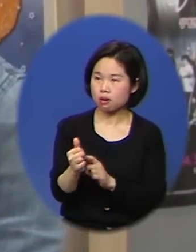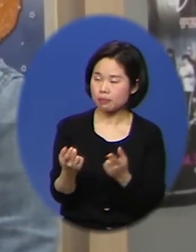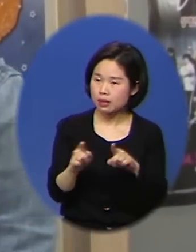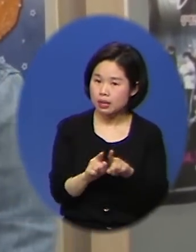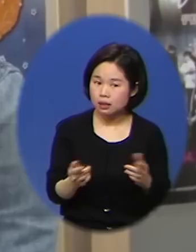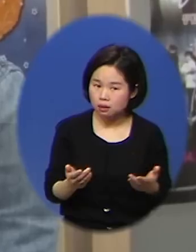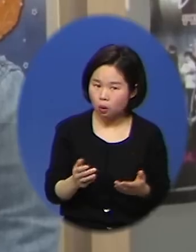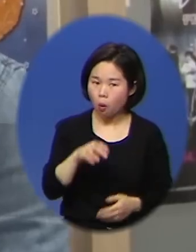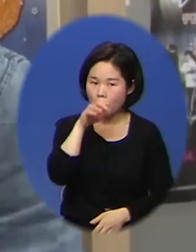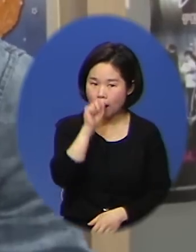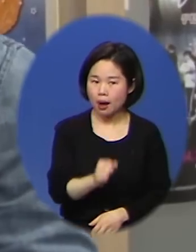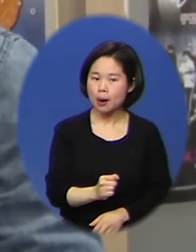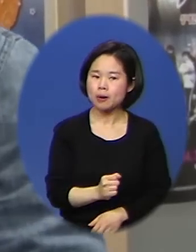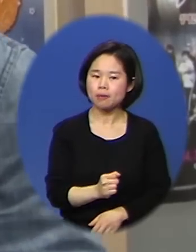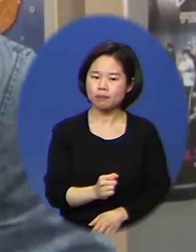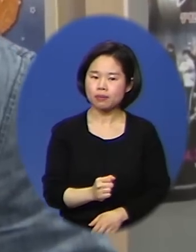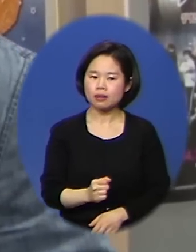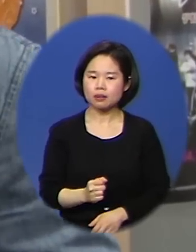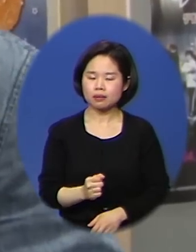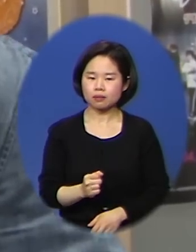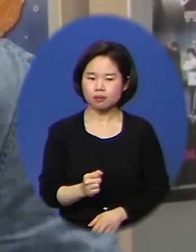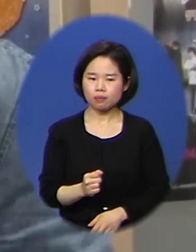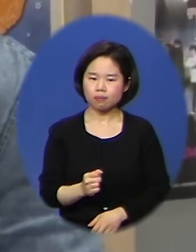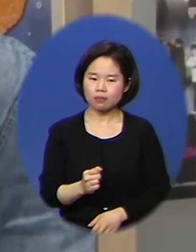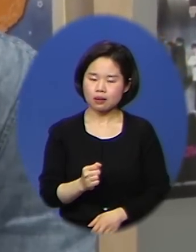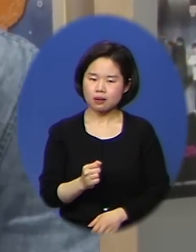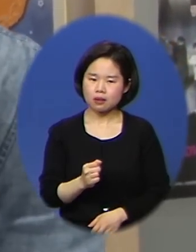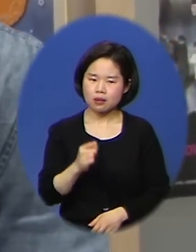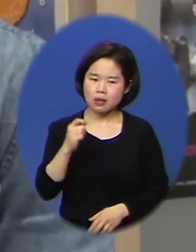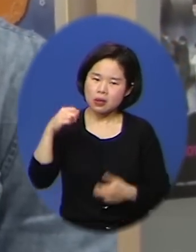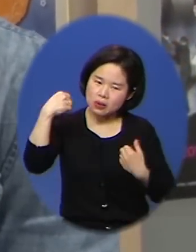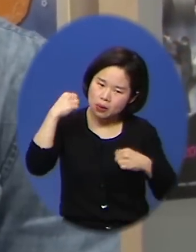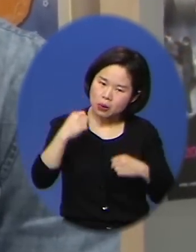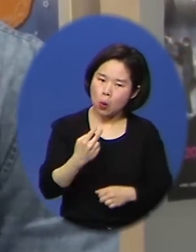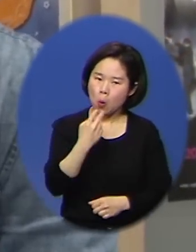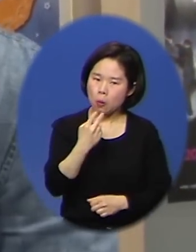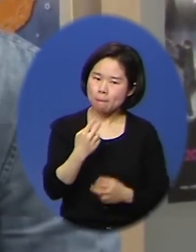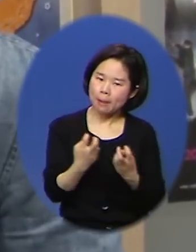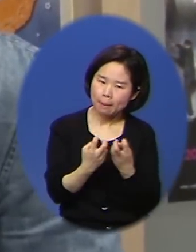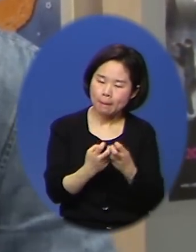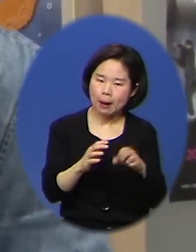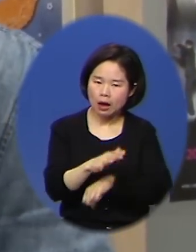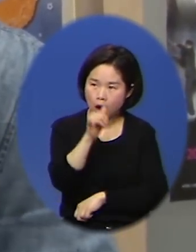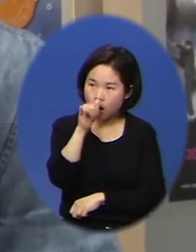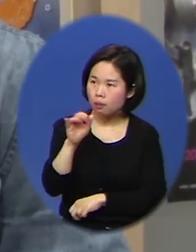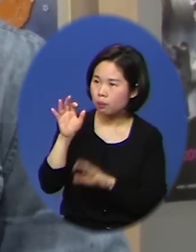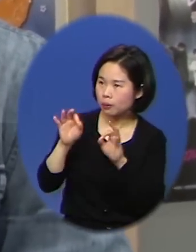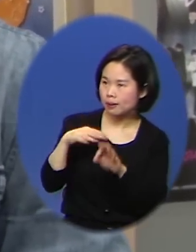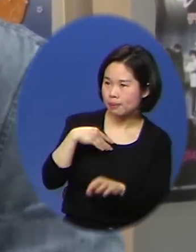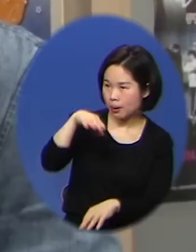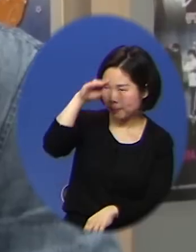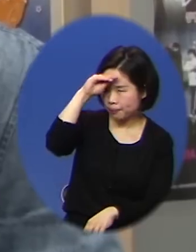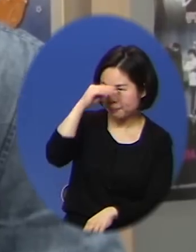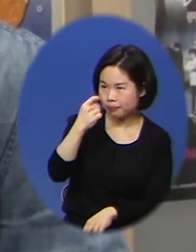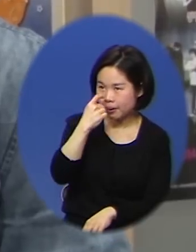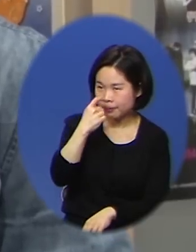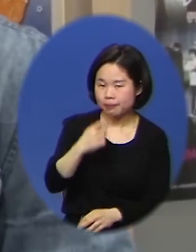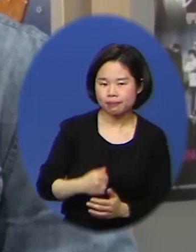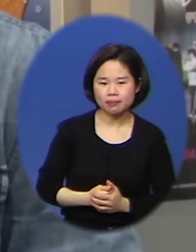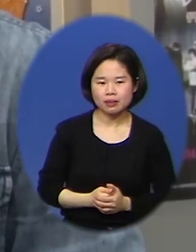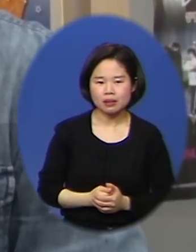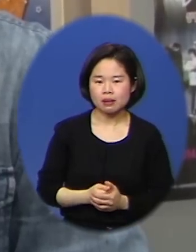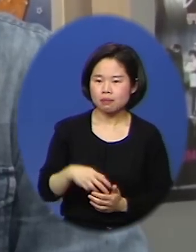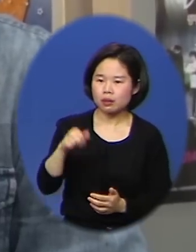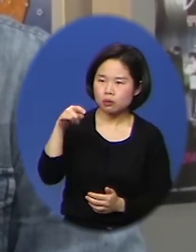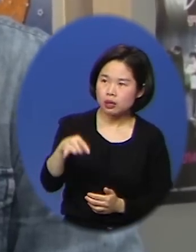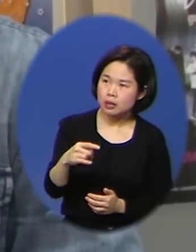네, 굉장히 호흡도 그 자기만의 그 연기 호흡이 있어가지고 굉장히 또 많이 배우거든요. 그 민이 형 연기 보면서 저도